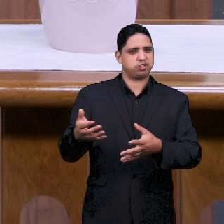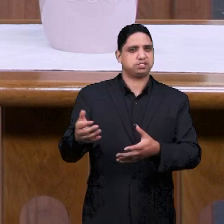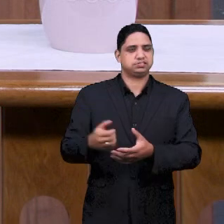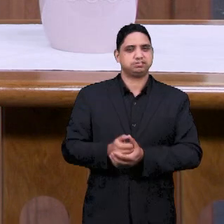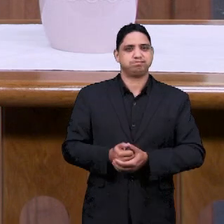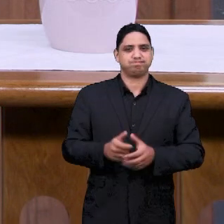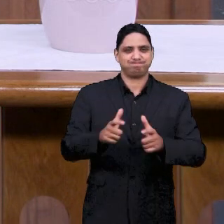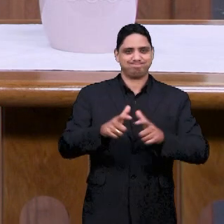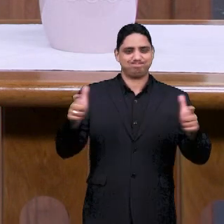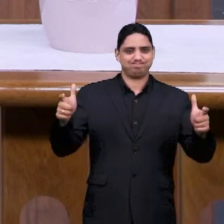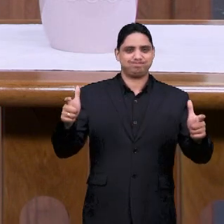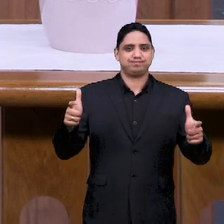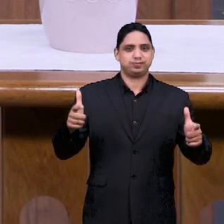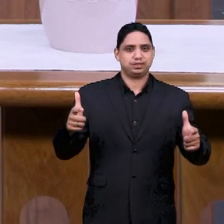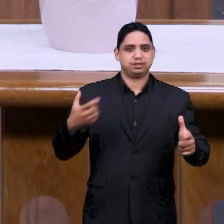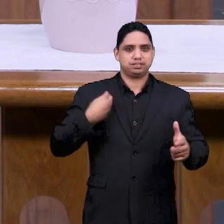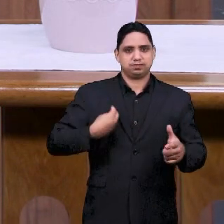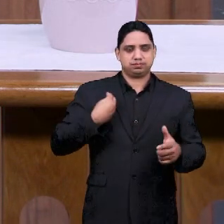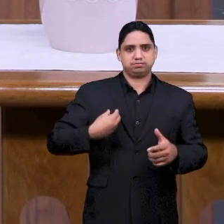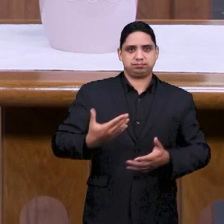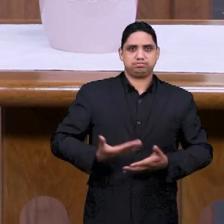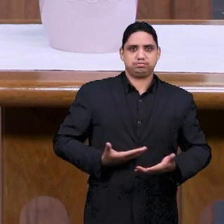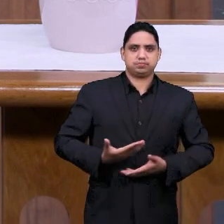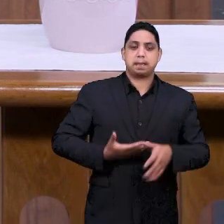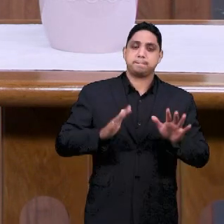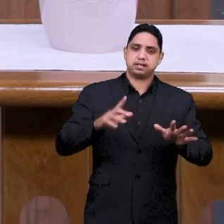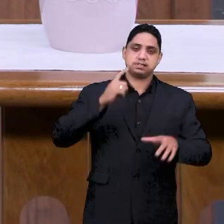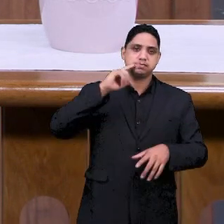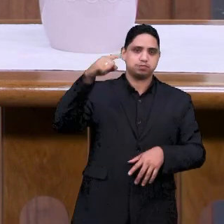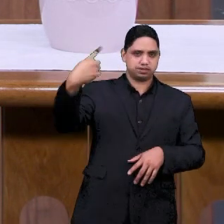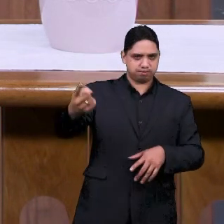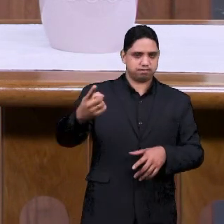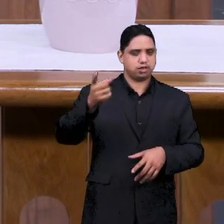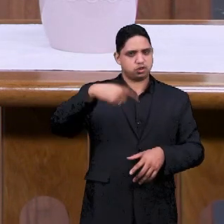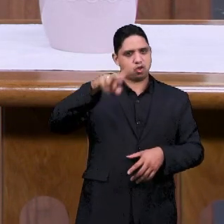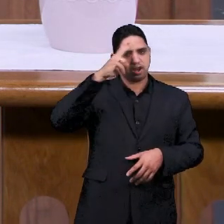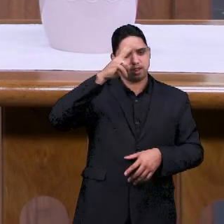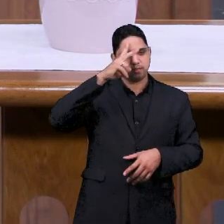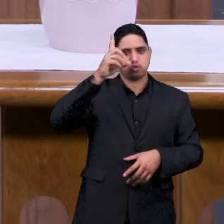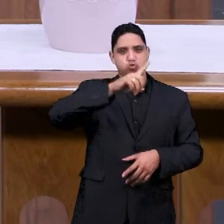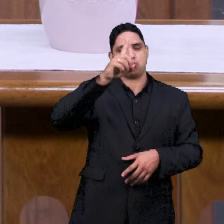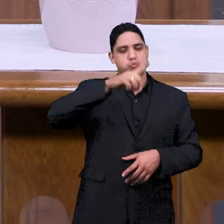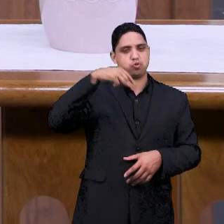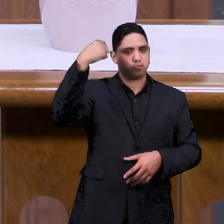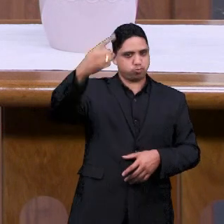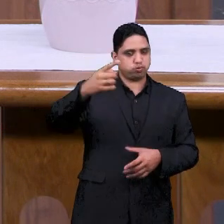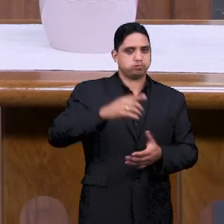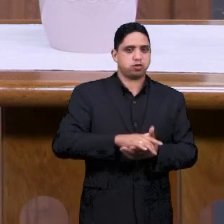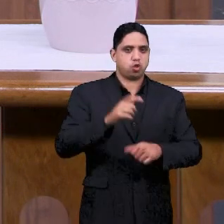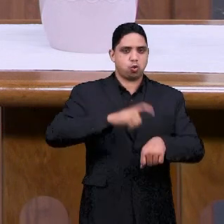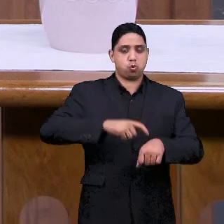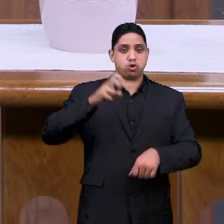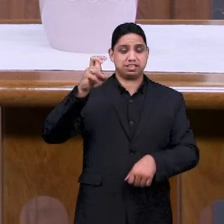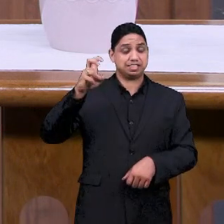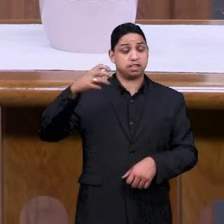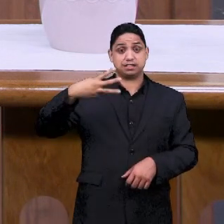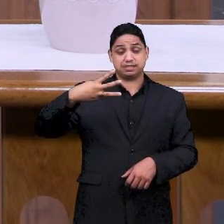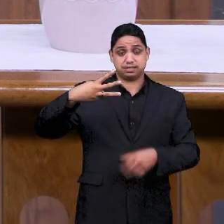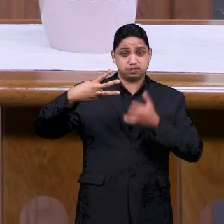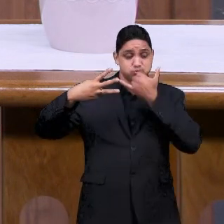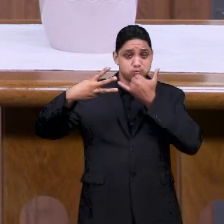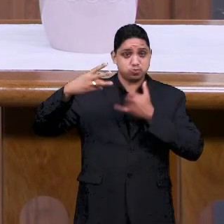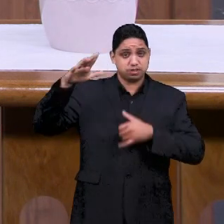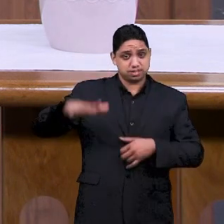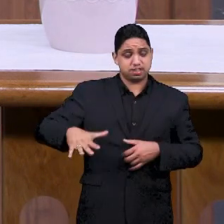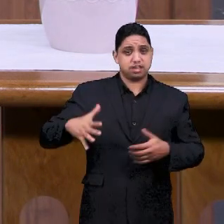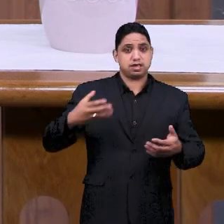Nous allons élargir la participation des frères, mais cela, c'est pour l'autre semaine. Nous allons nous rappeler le dimanche prochain. À 15h au Brésil,